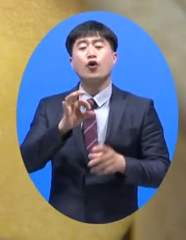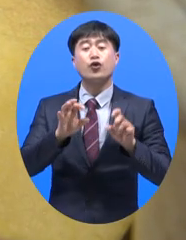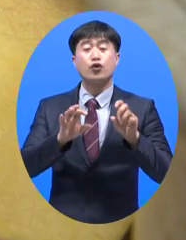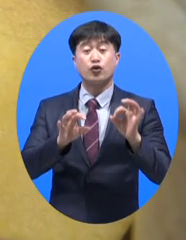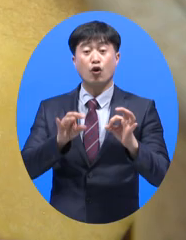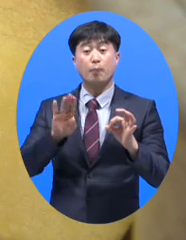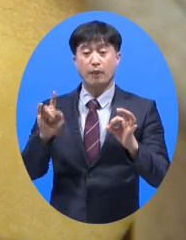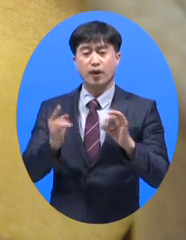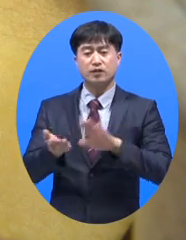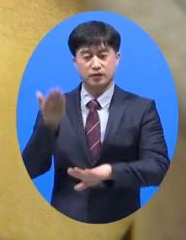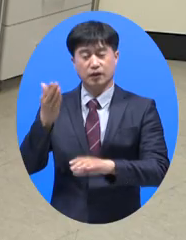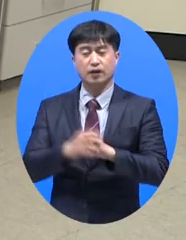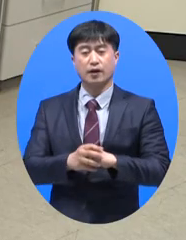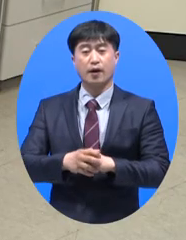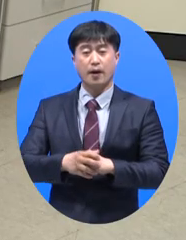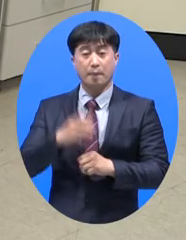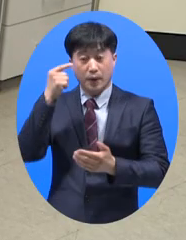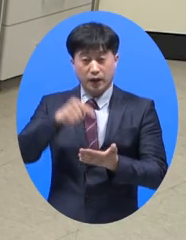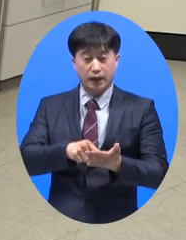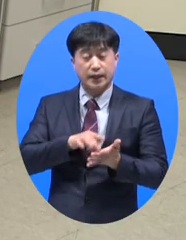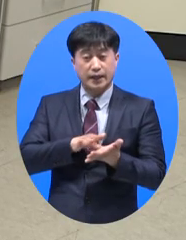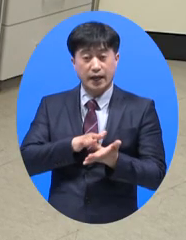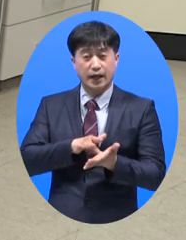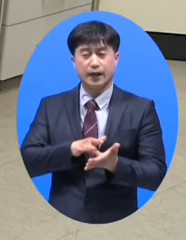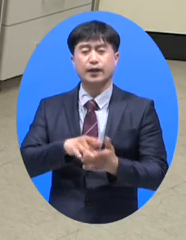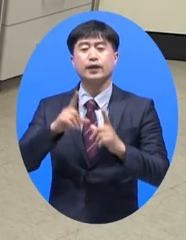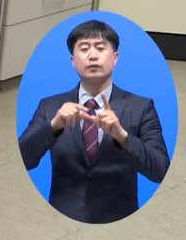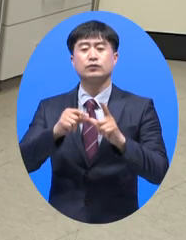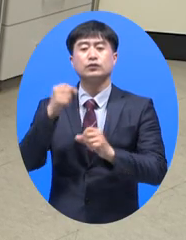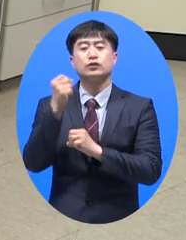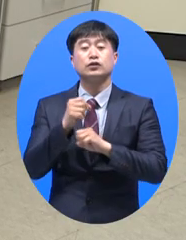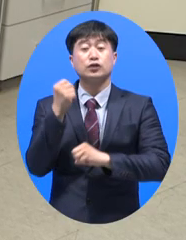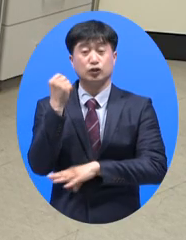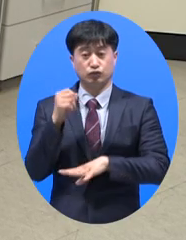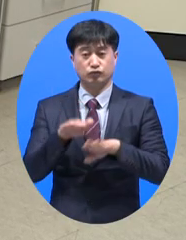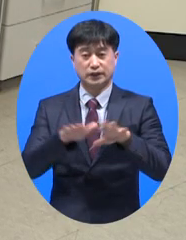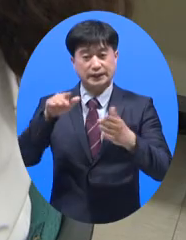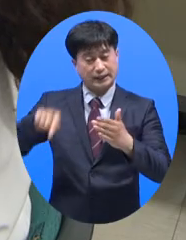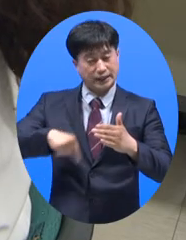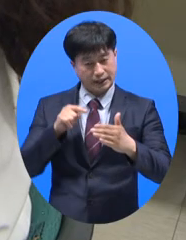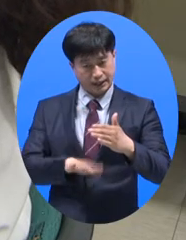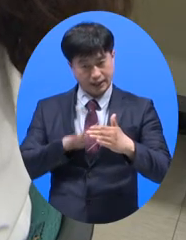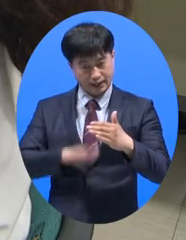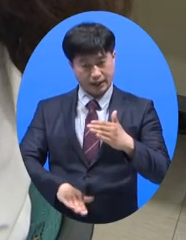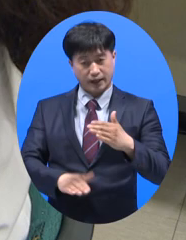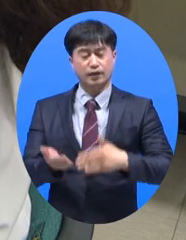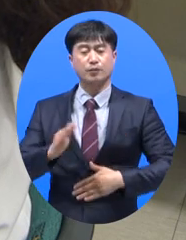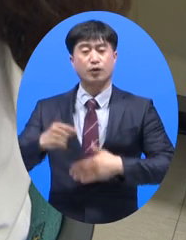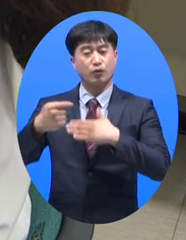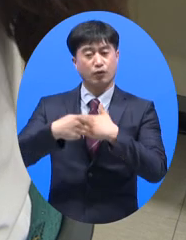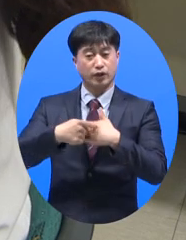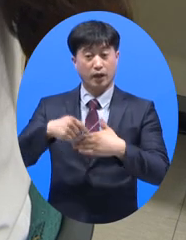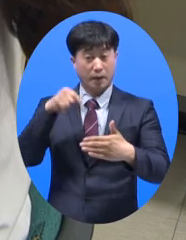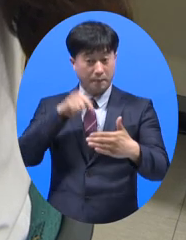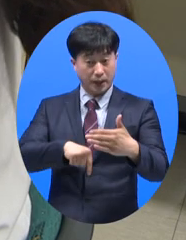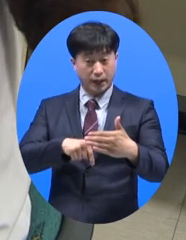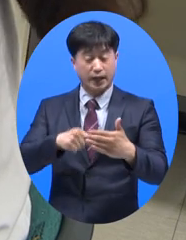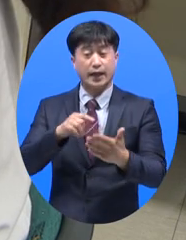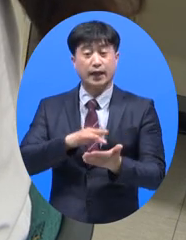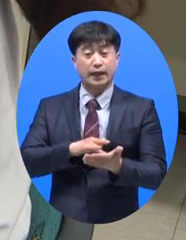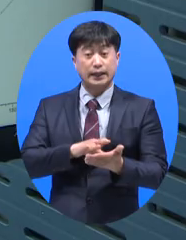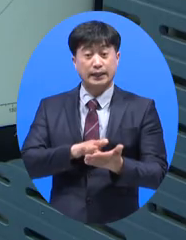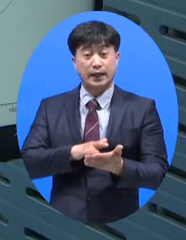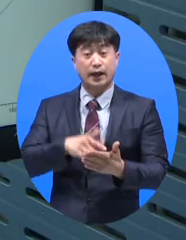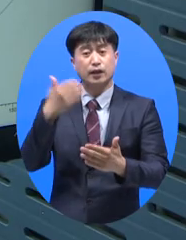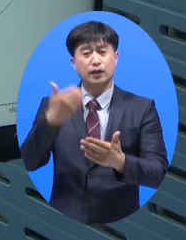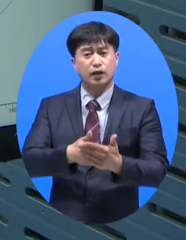것으로 나타났습니다. 검출된 농약 성분은 대부분 기준치 내였지만 껍질 자체와 과육의 잔존